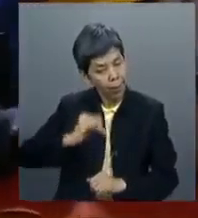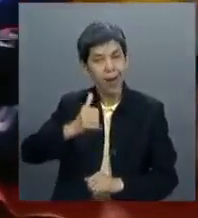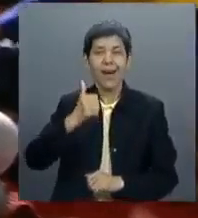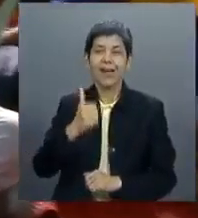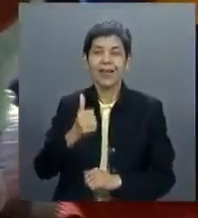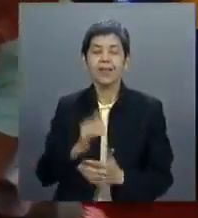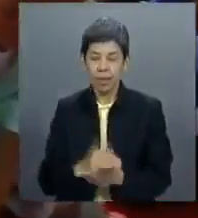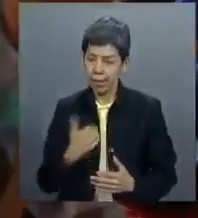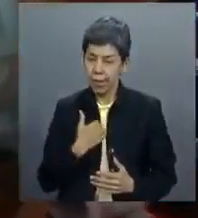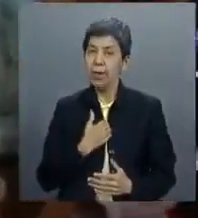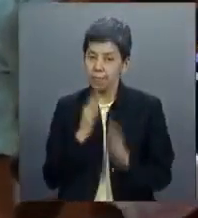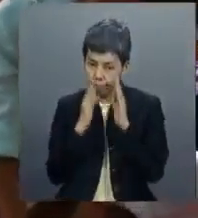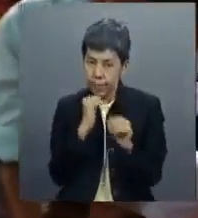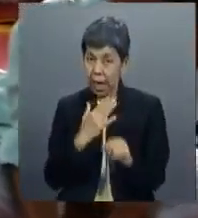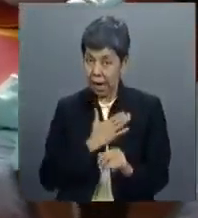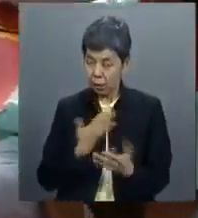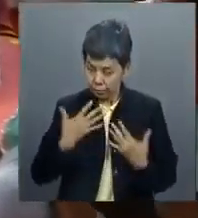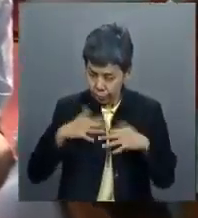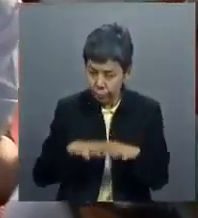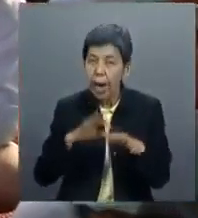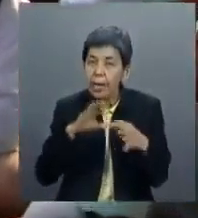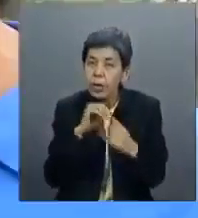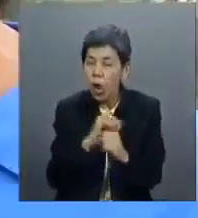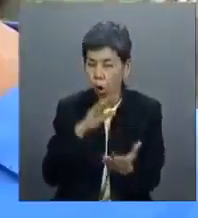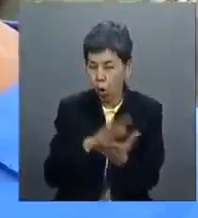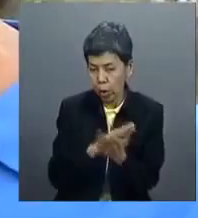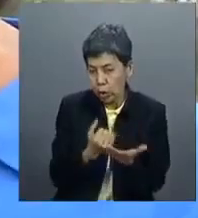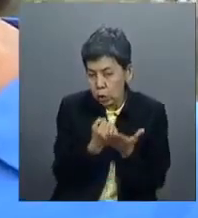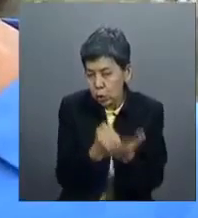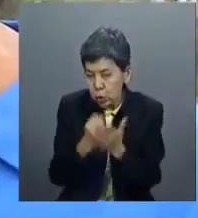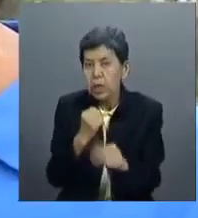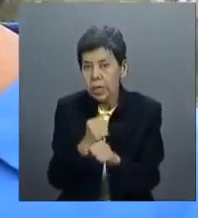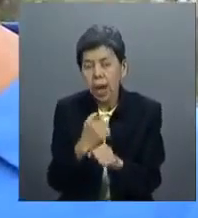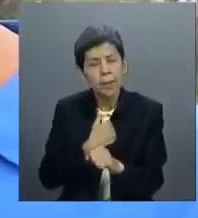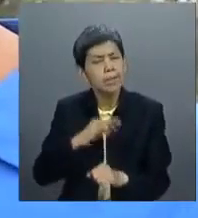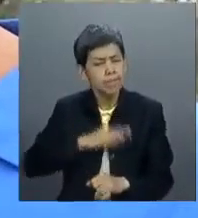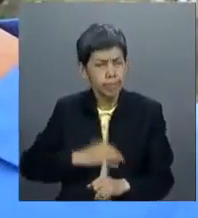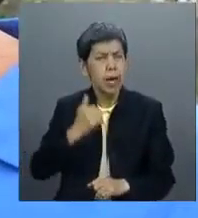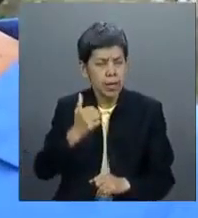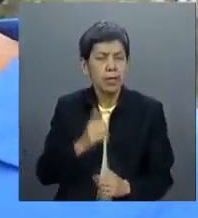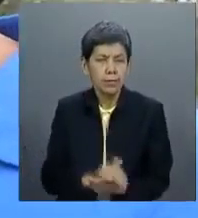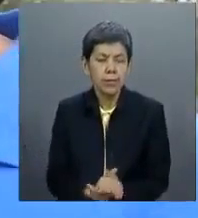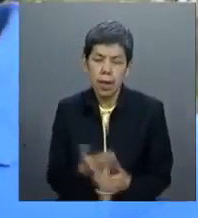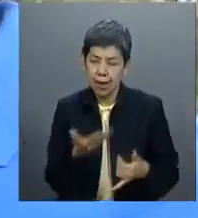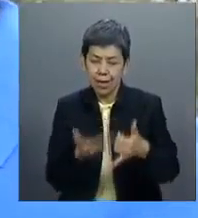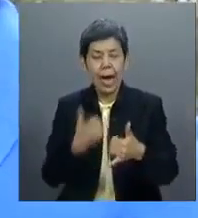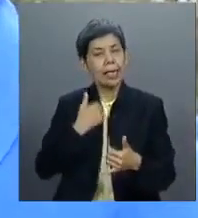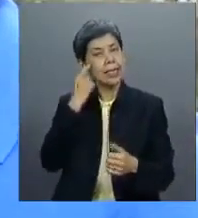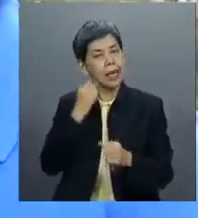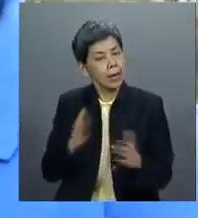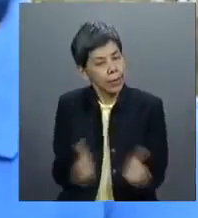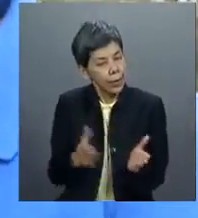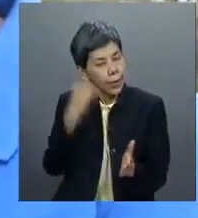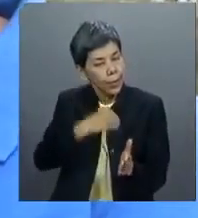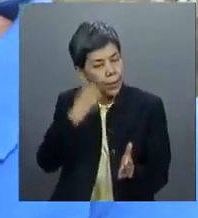นเขาก็มีความตั้งใจถ้าเราเป็นส่วนหนึ่งของโรงเรียนแล้วได้ไปอ่ะมันน่าจะมีอะไรดีขึ้นเขาก็เลยเหมือนกระแรงกระตุ้นเขาอยู่ต